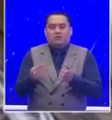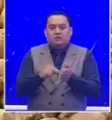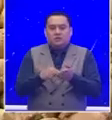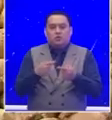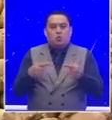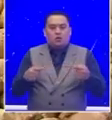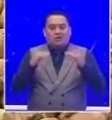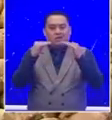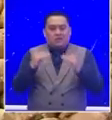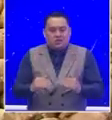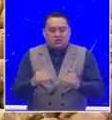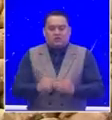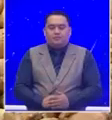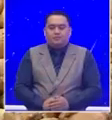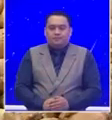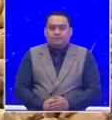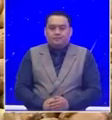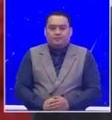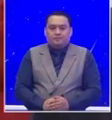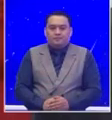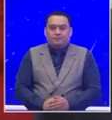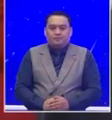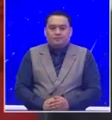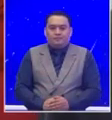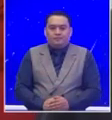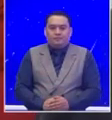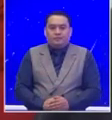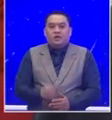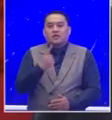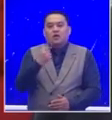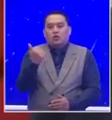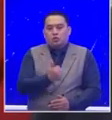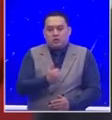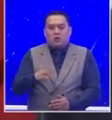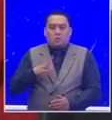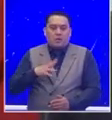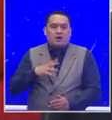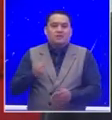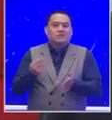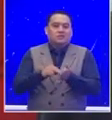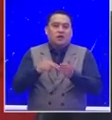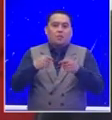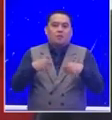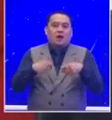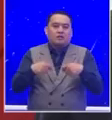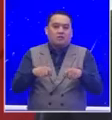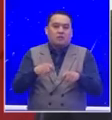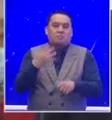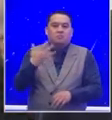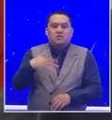других магазинах, заверил Аким Талдыкургана. За одну неделю мы по сниженным ценам продали